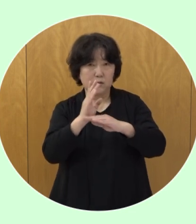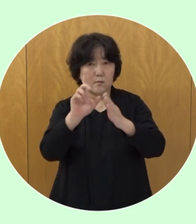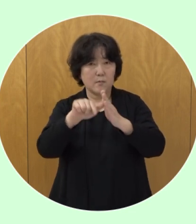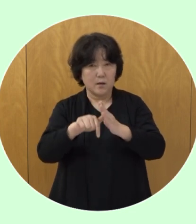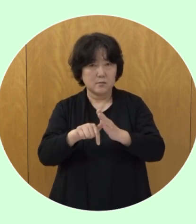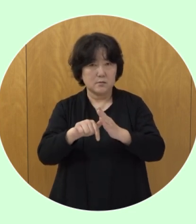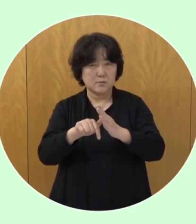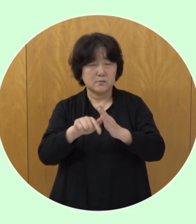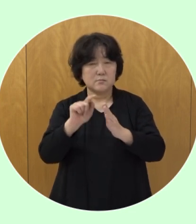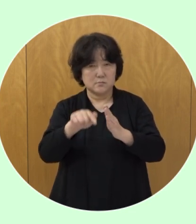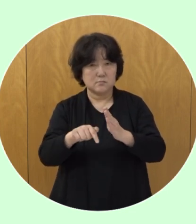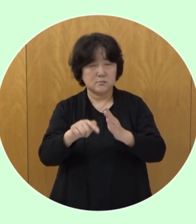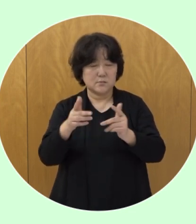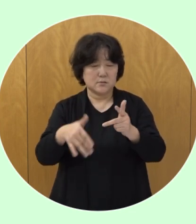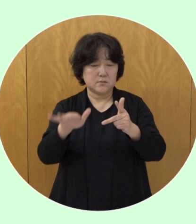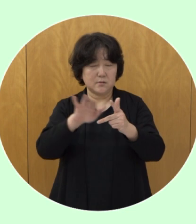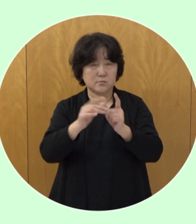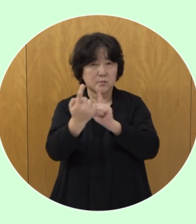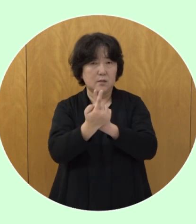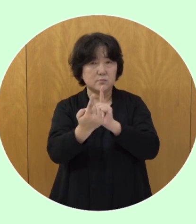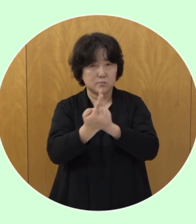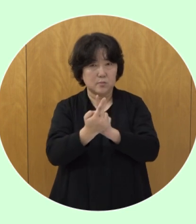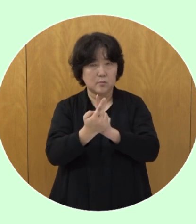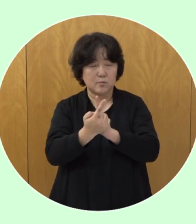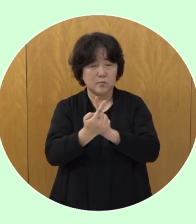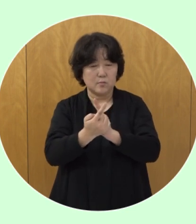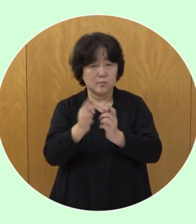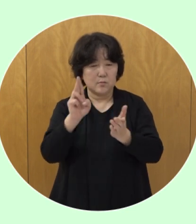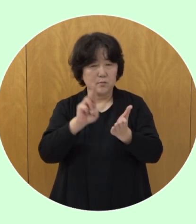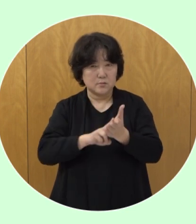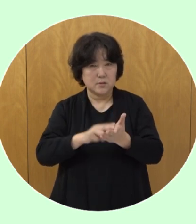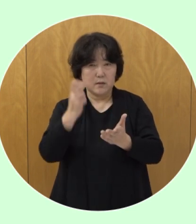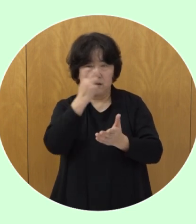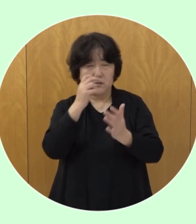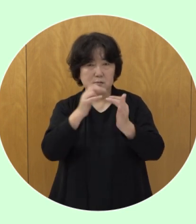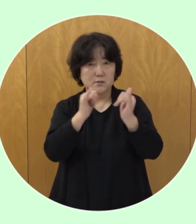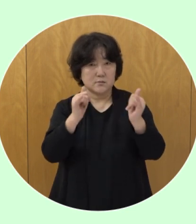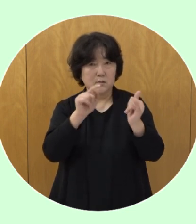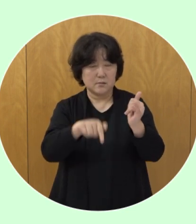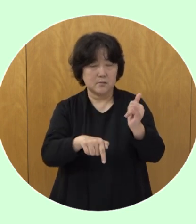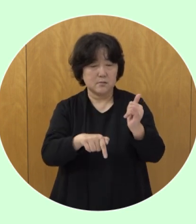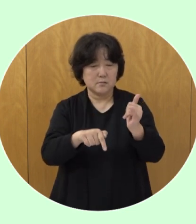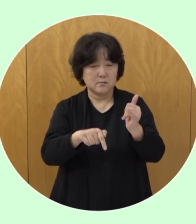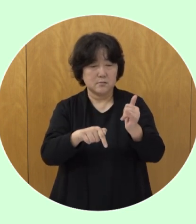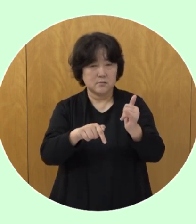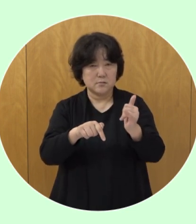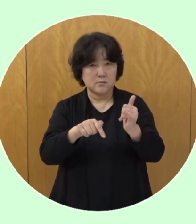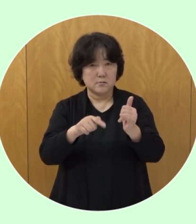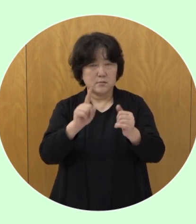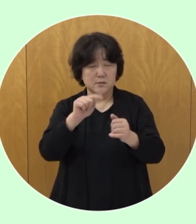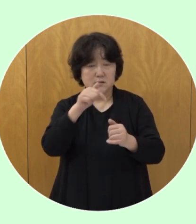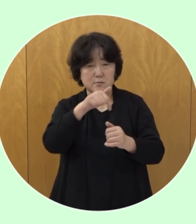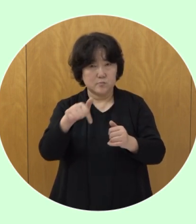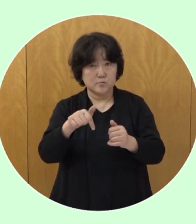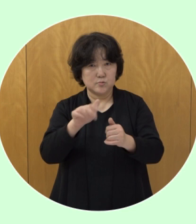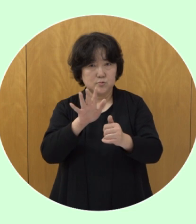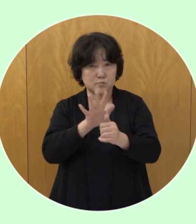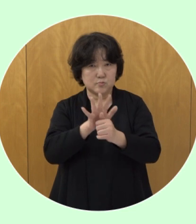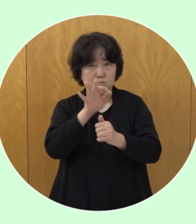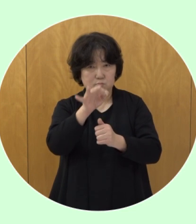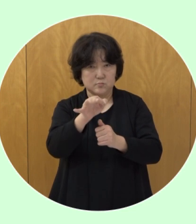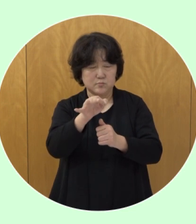きな施設を対象に、指定管理者に対して影響額の一部を補填するものでござい